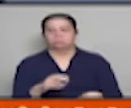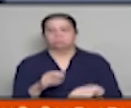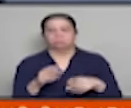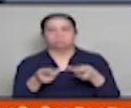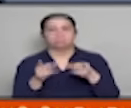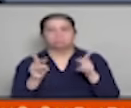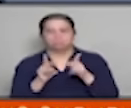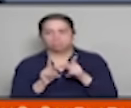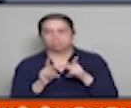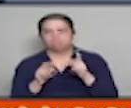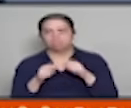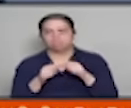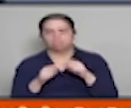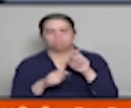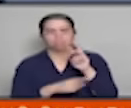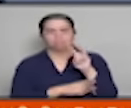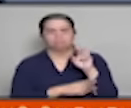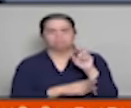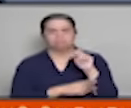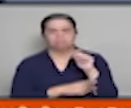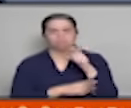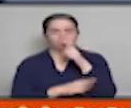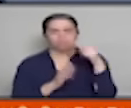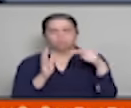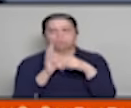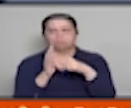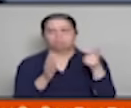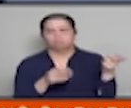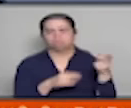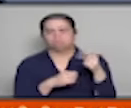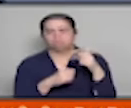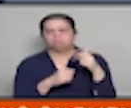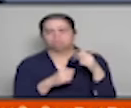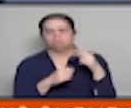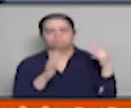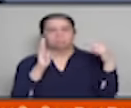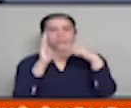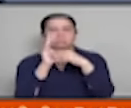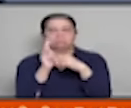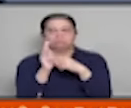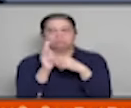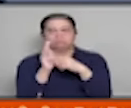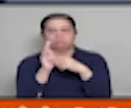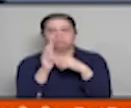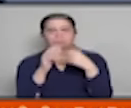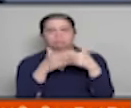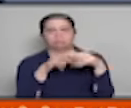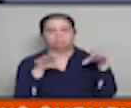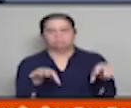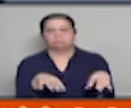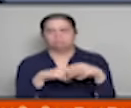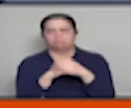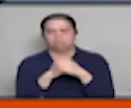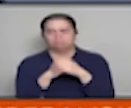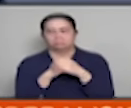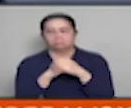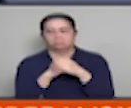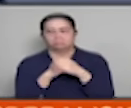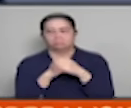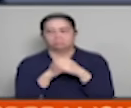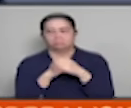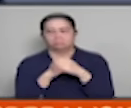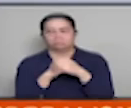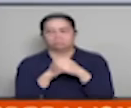pwesto nung si Wenang, sir. Yung, sino po nag-jumper? Yung pinajumperan niya yung parang kapitbahay niya, sir. Na, sa,